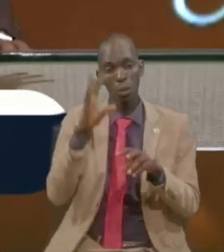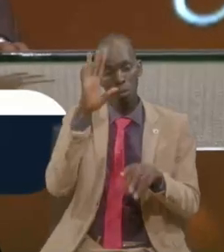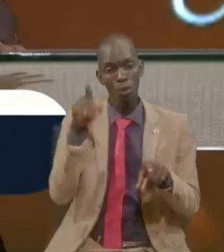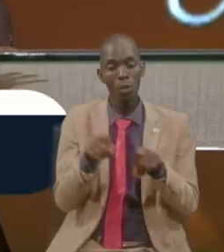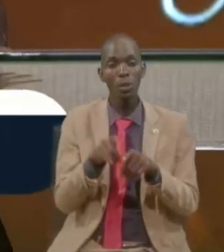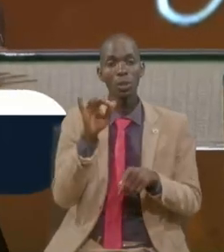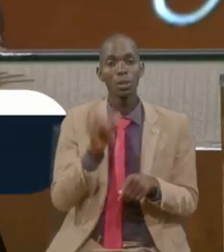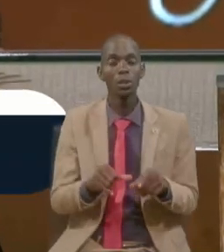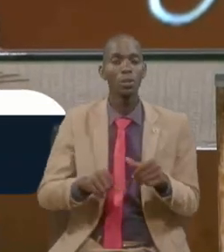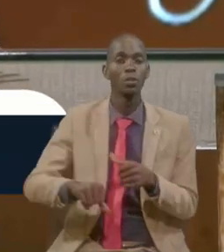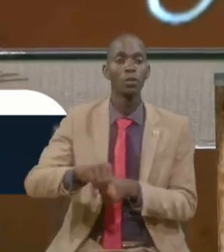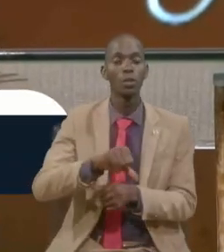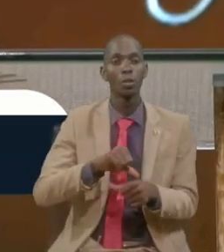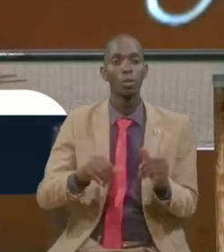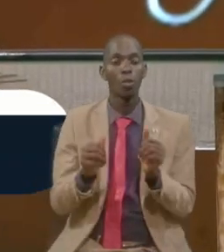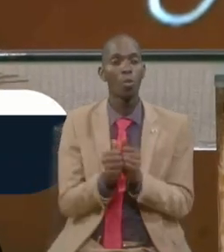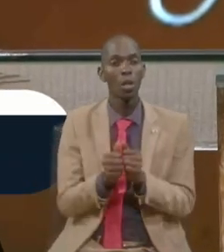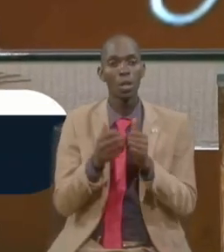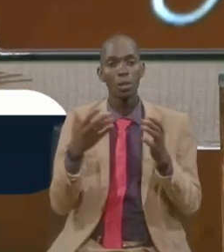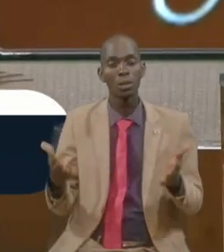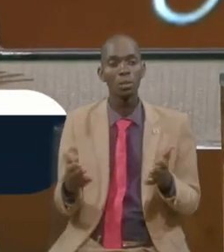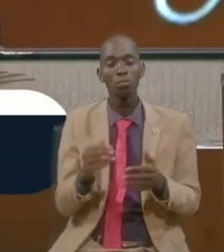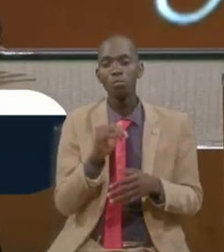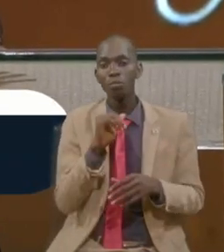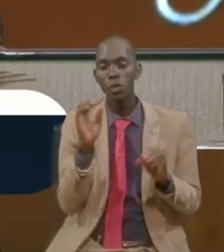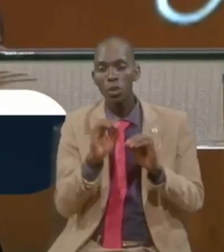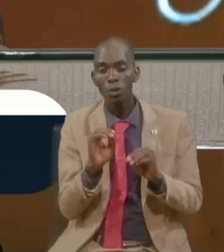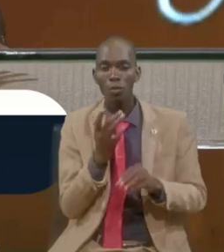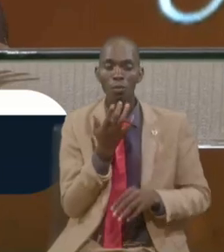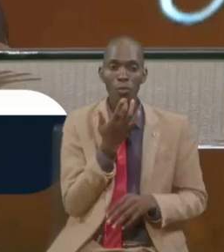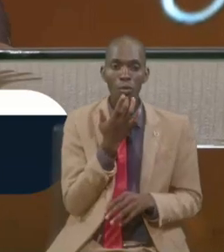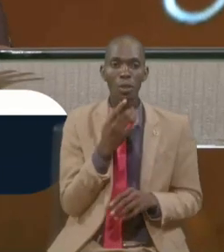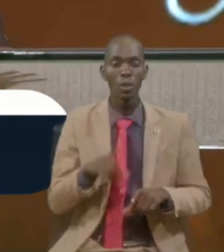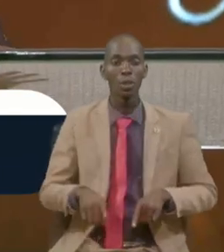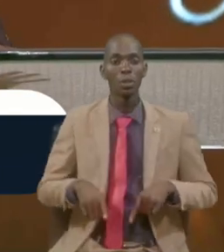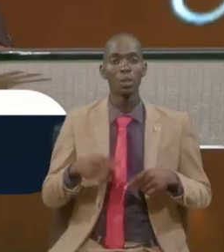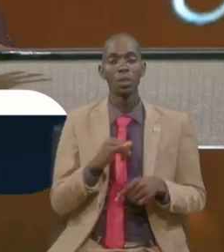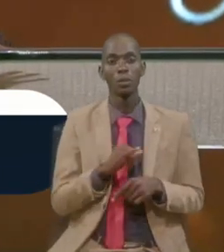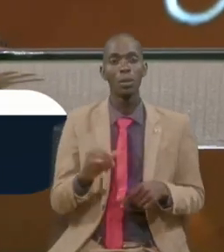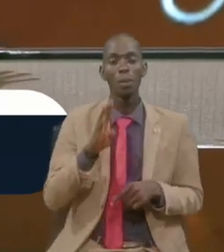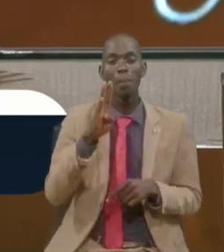communion fraternelle sans partialité en vivant